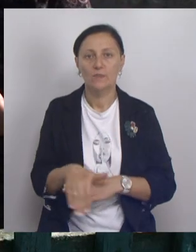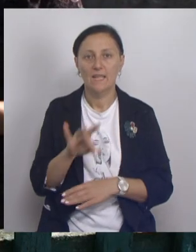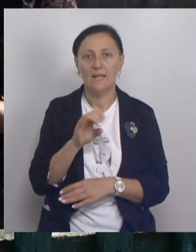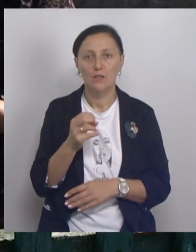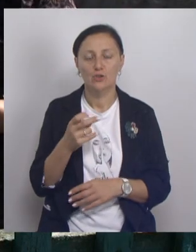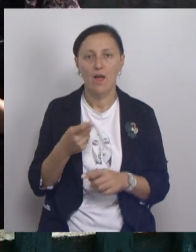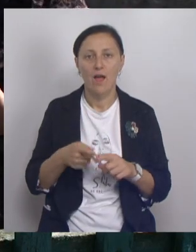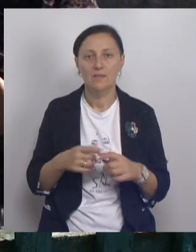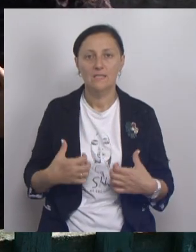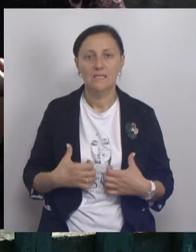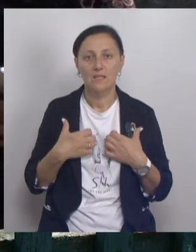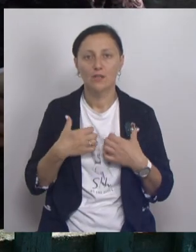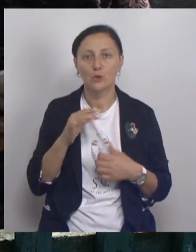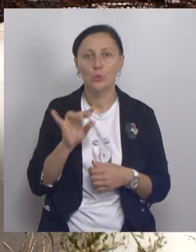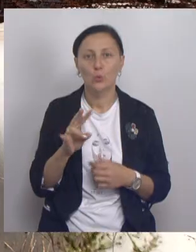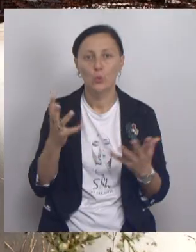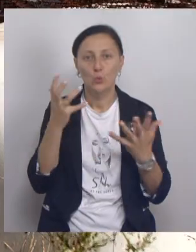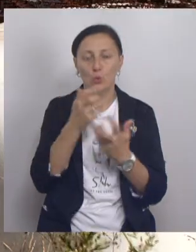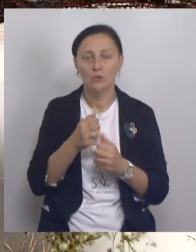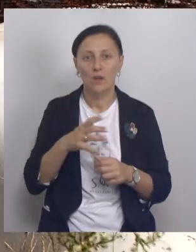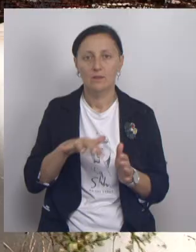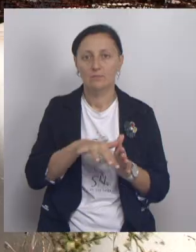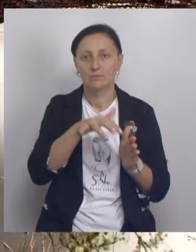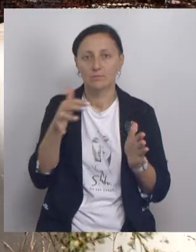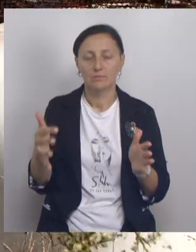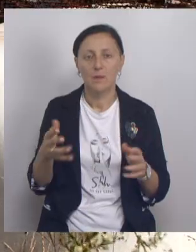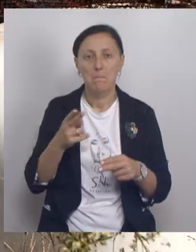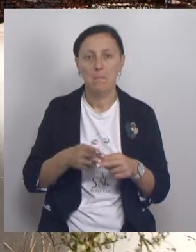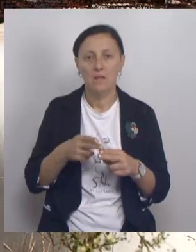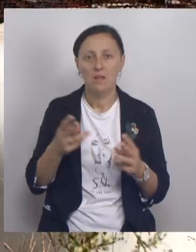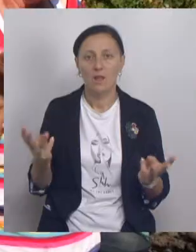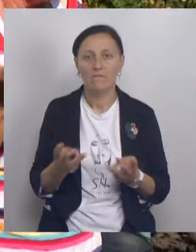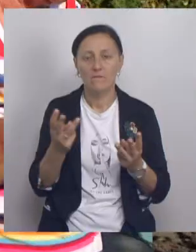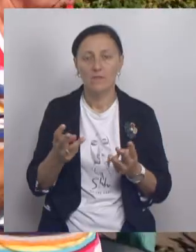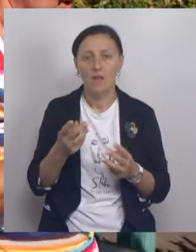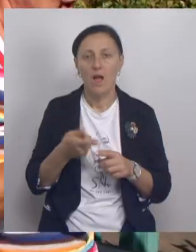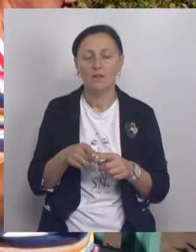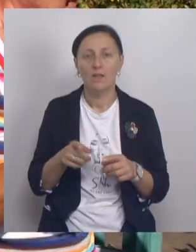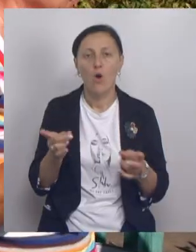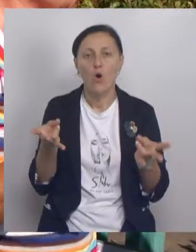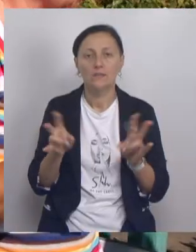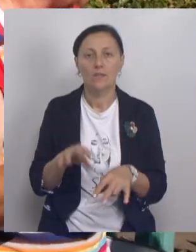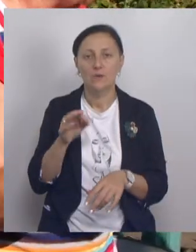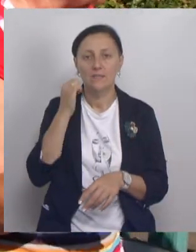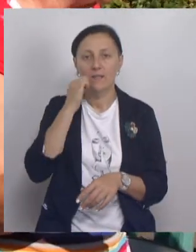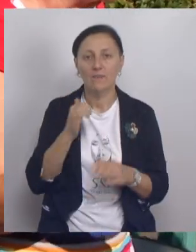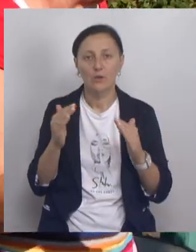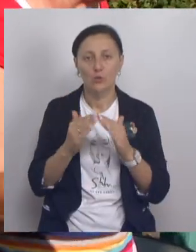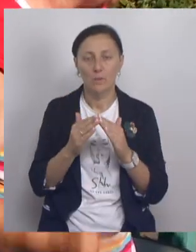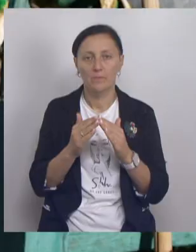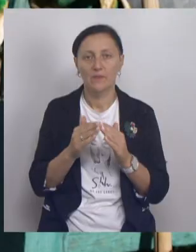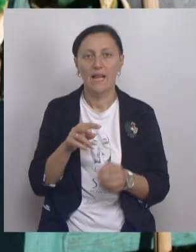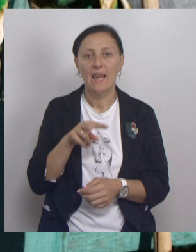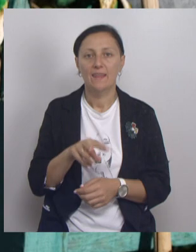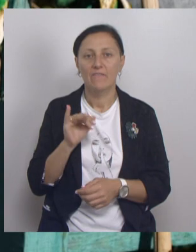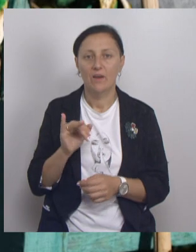страшной июньской ночи сегодня напоминает лишь груда обгоревшего покореженного металла во дворе. Это все, что осталось от старого дома. Лидия Ивановна прямо с